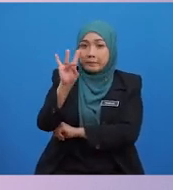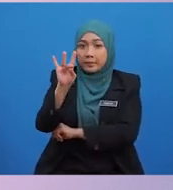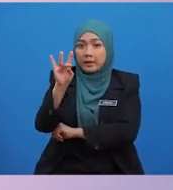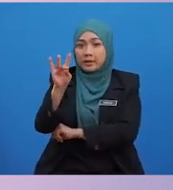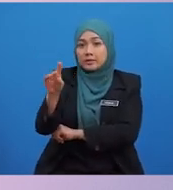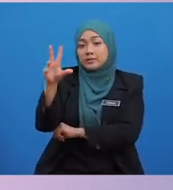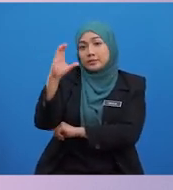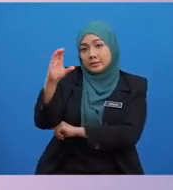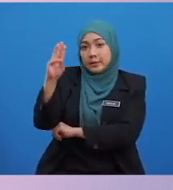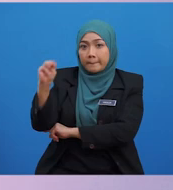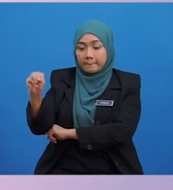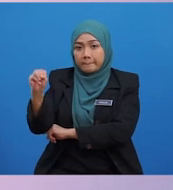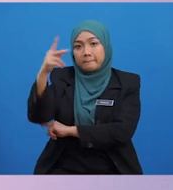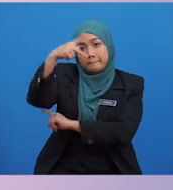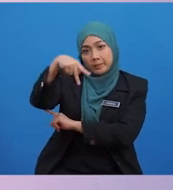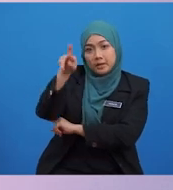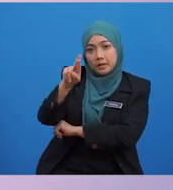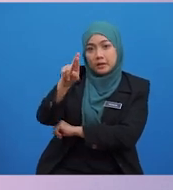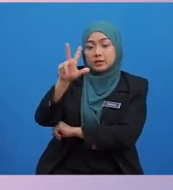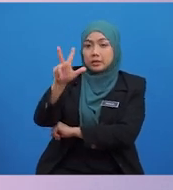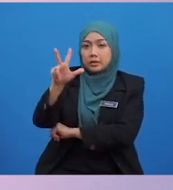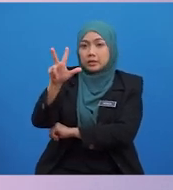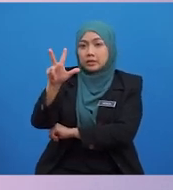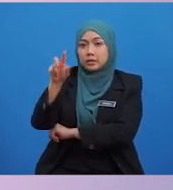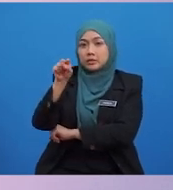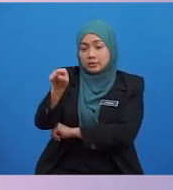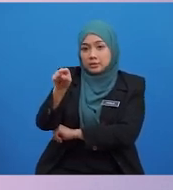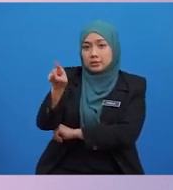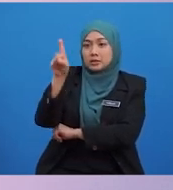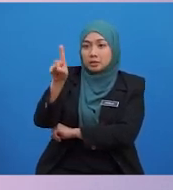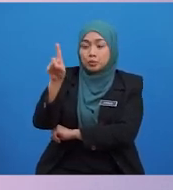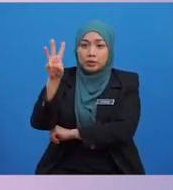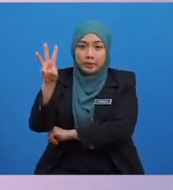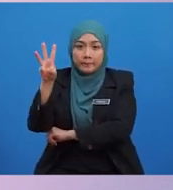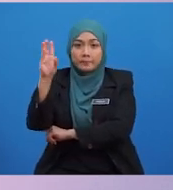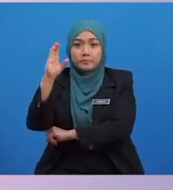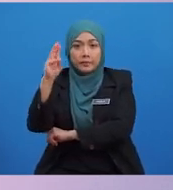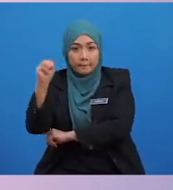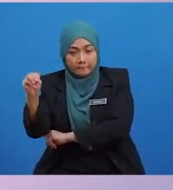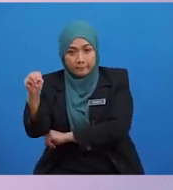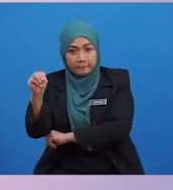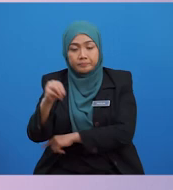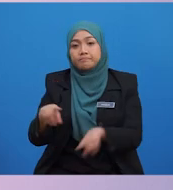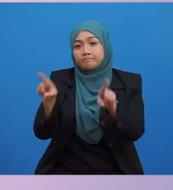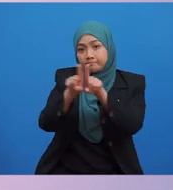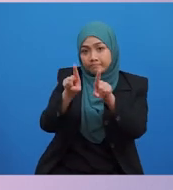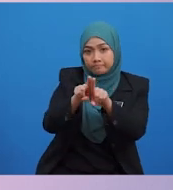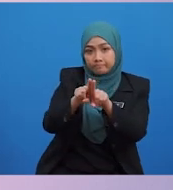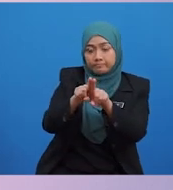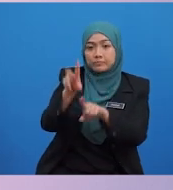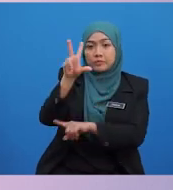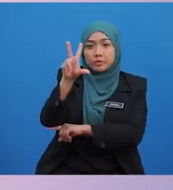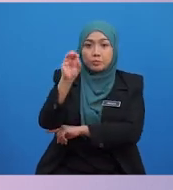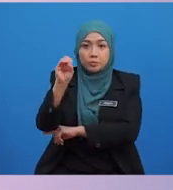30-an 61 cm dan sudut Q = 30 kepulauan 96 tajam